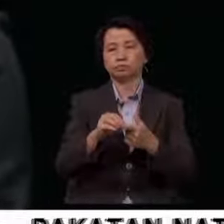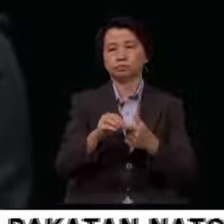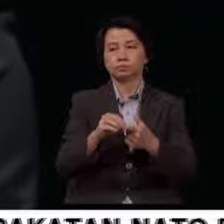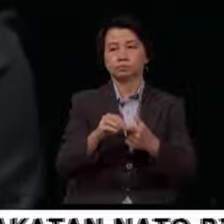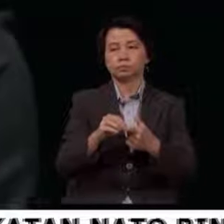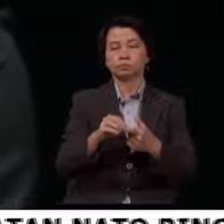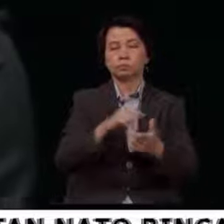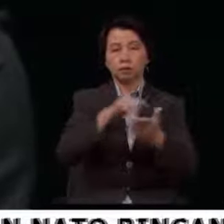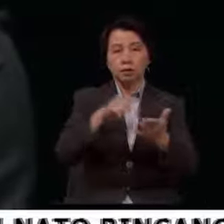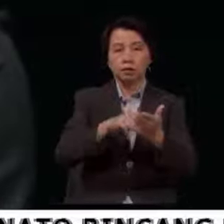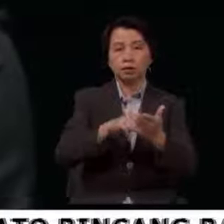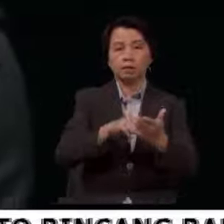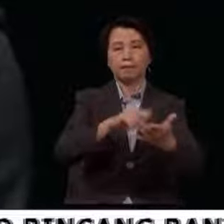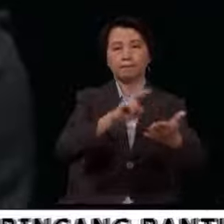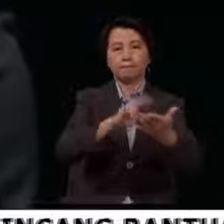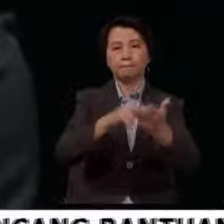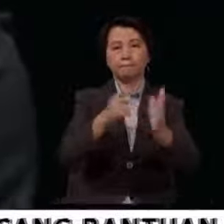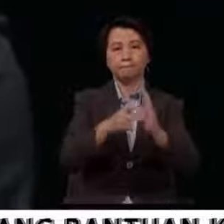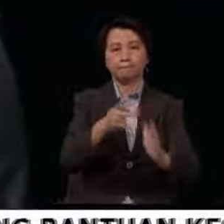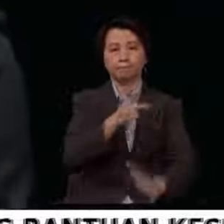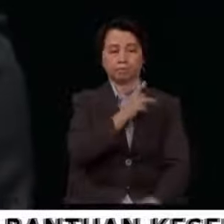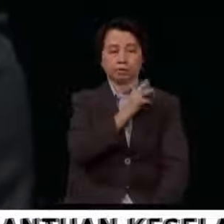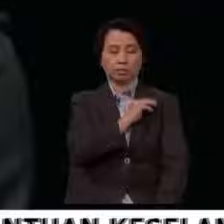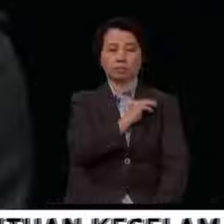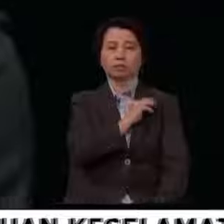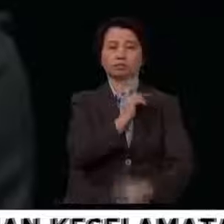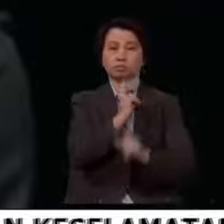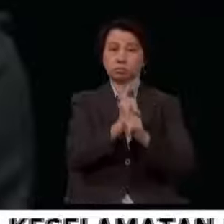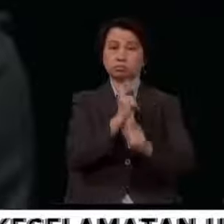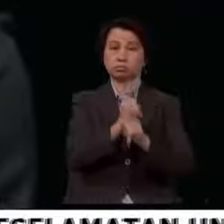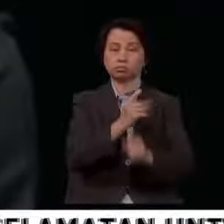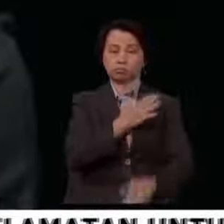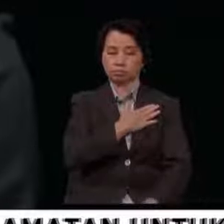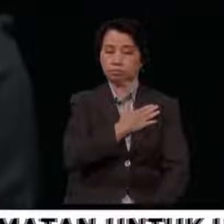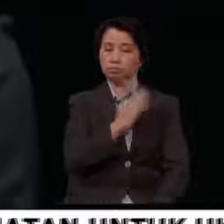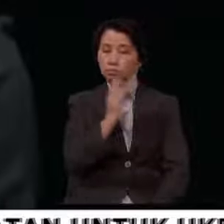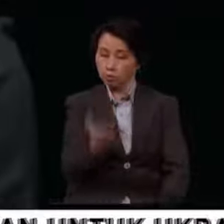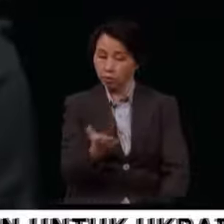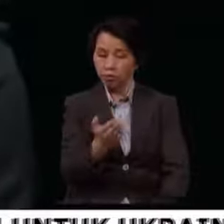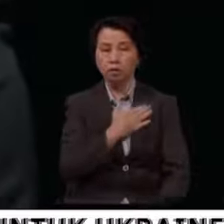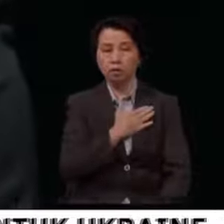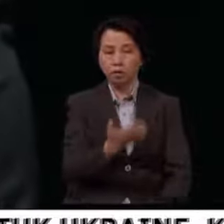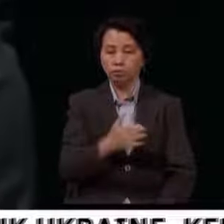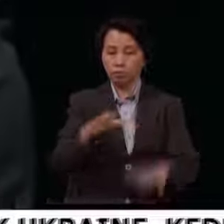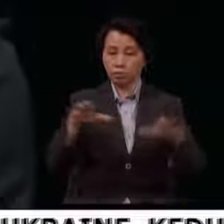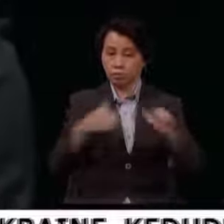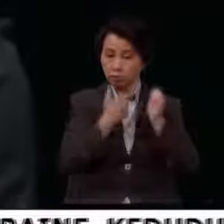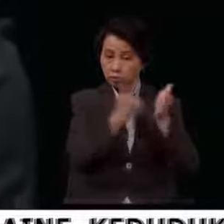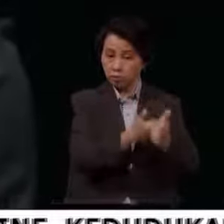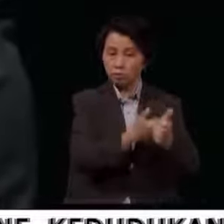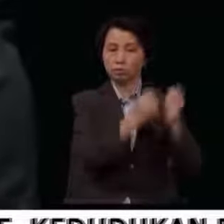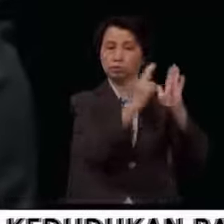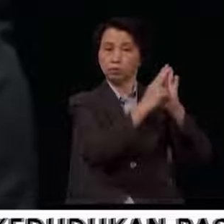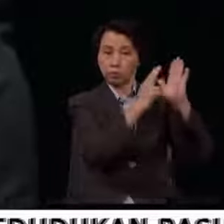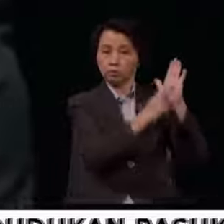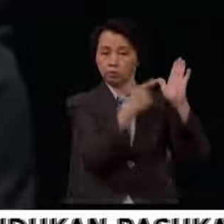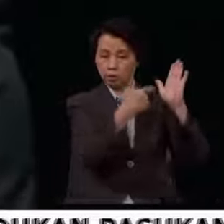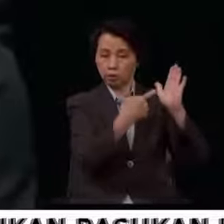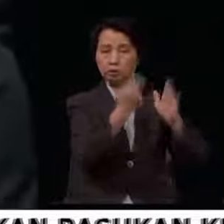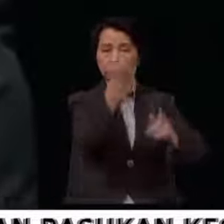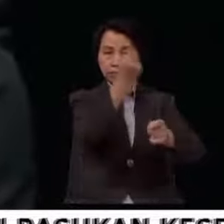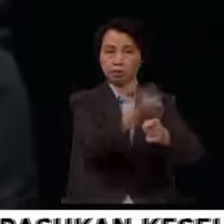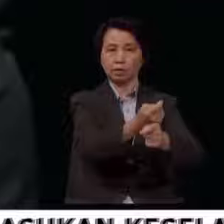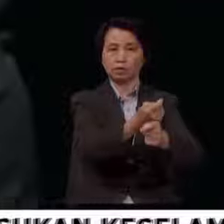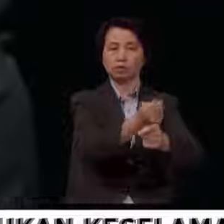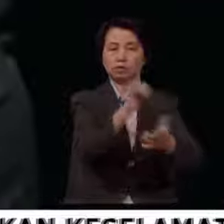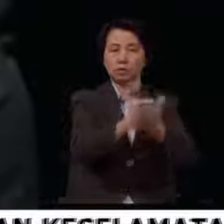menjalankan tugas kami menjaga hak pengguna dan juga menjaga penjaga high naikkan